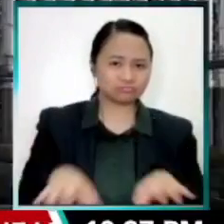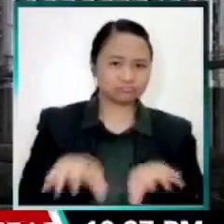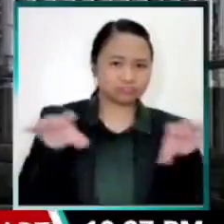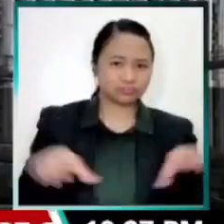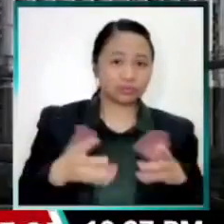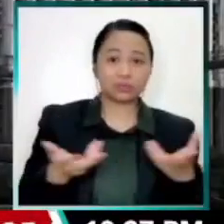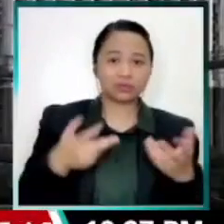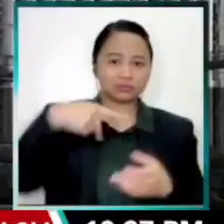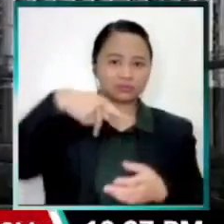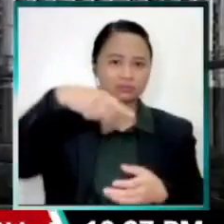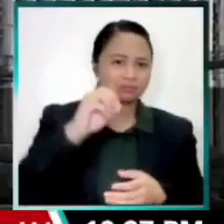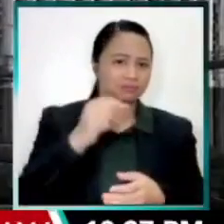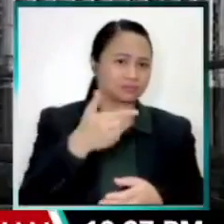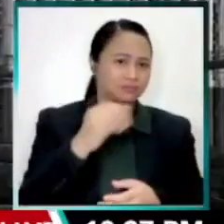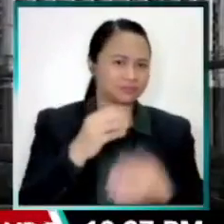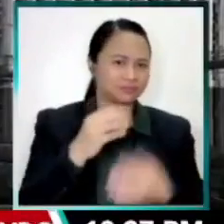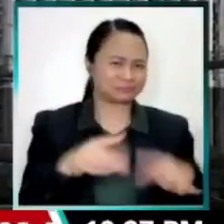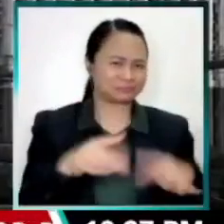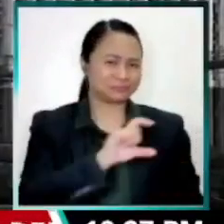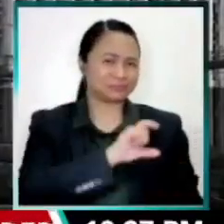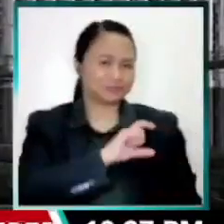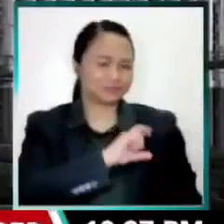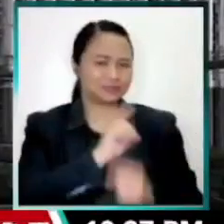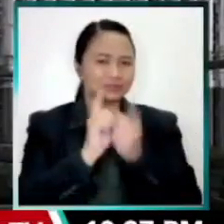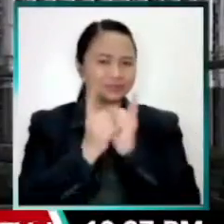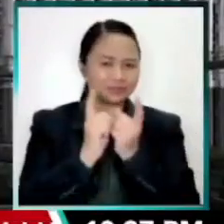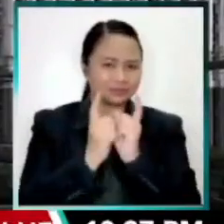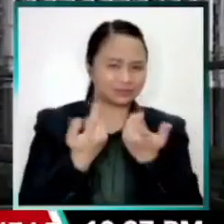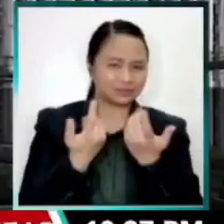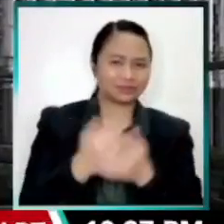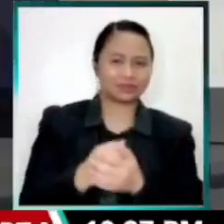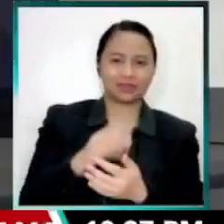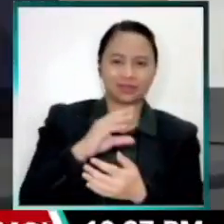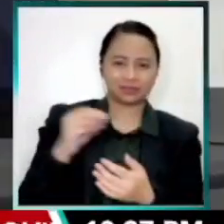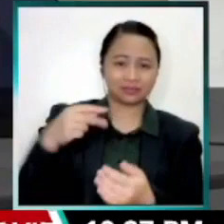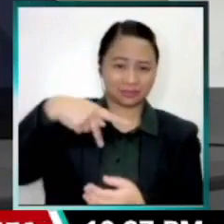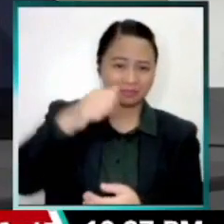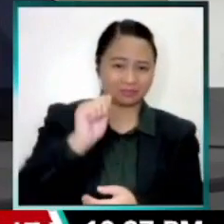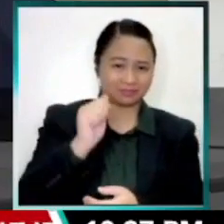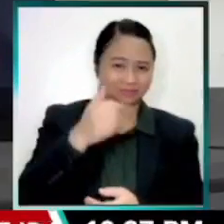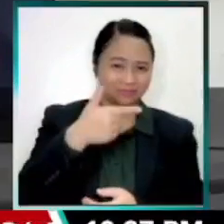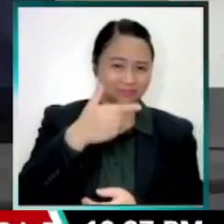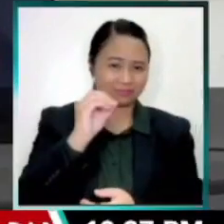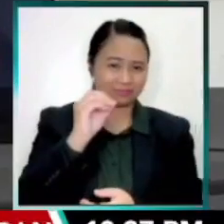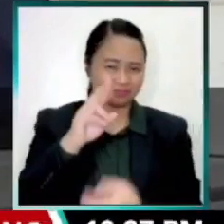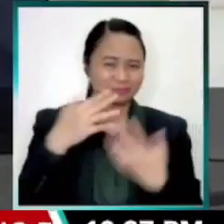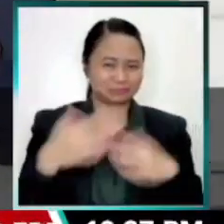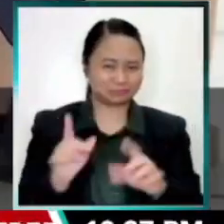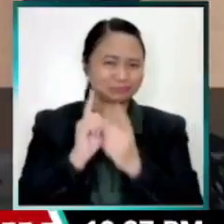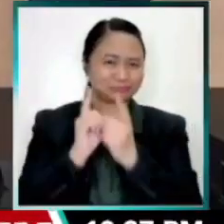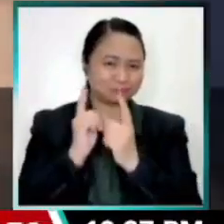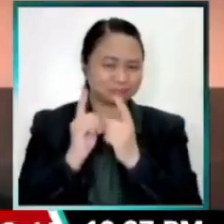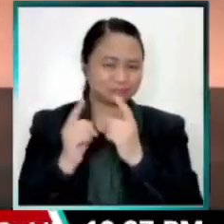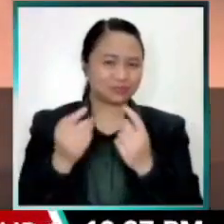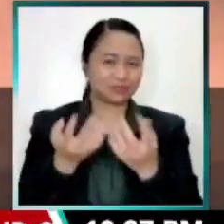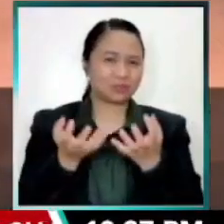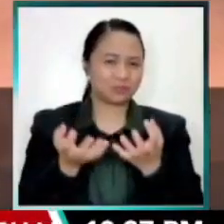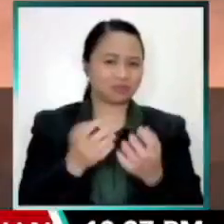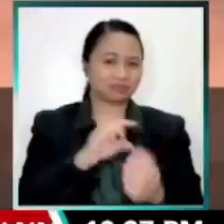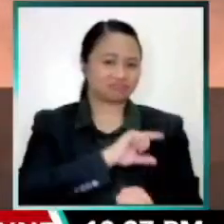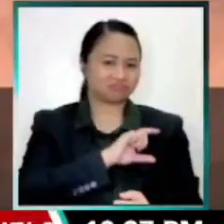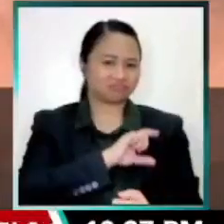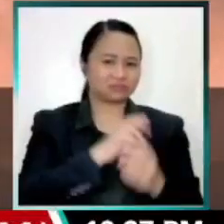at DILG ang PAGCOR at mga taga-Bureau of Immigration tungkol dito. Plano ng PNP na magsagawa ng monitoring sa